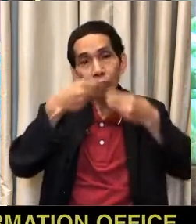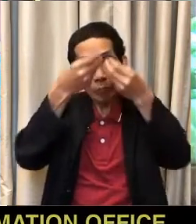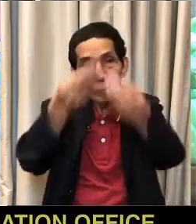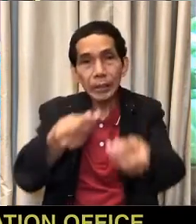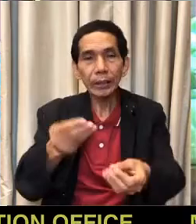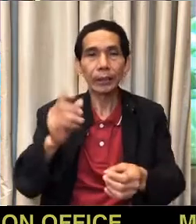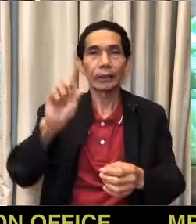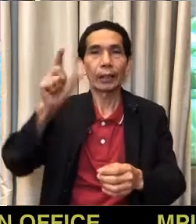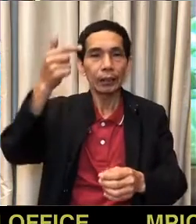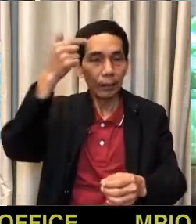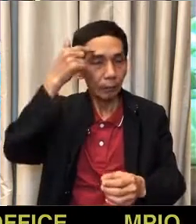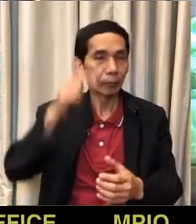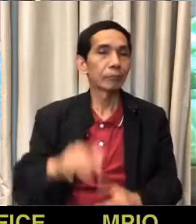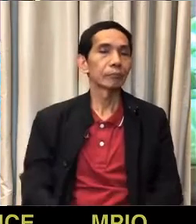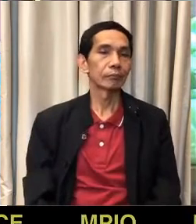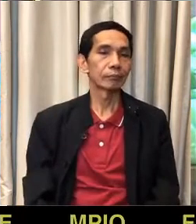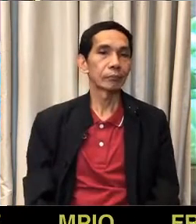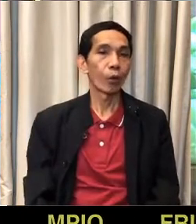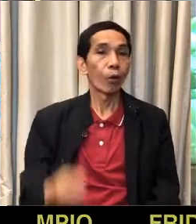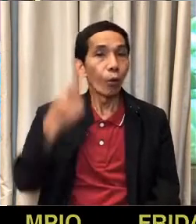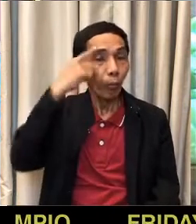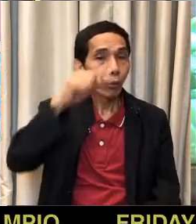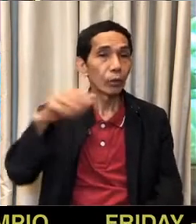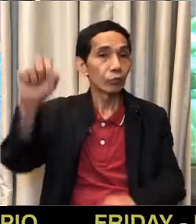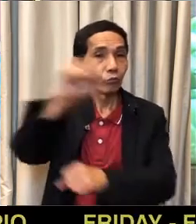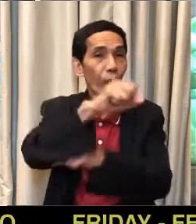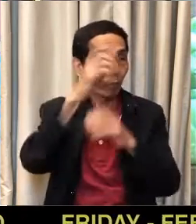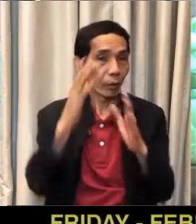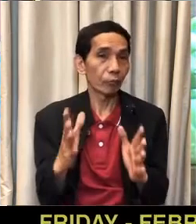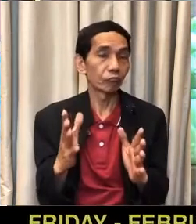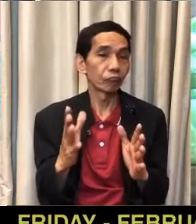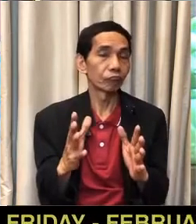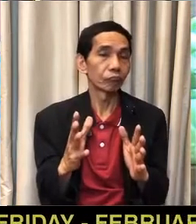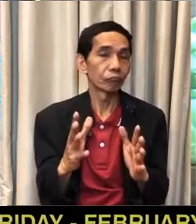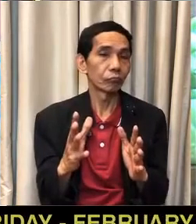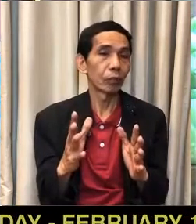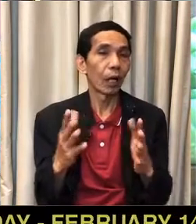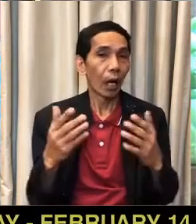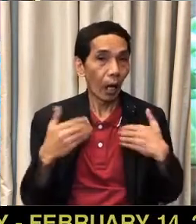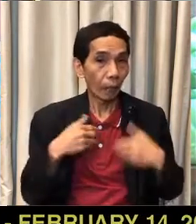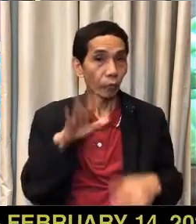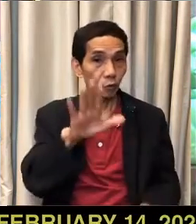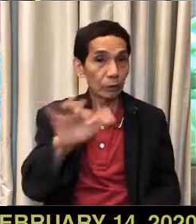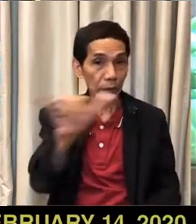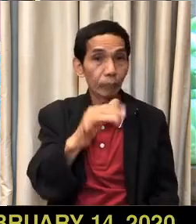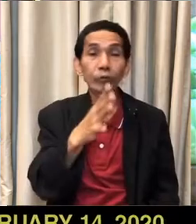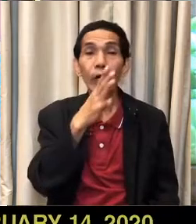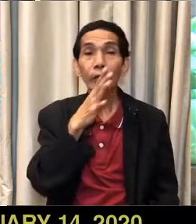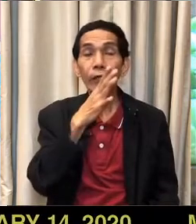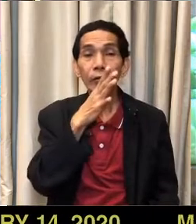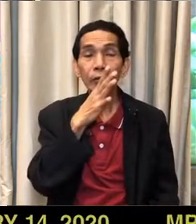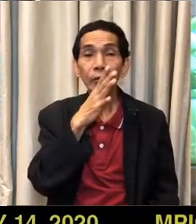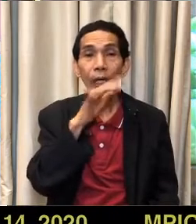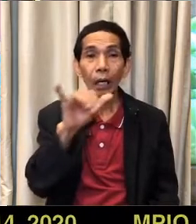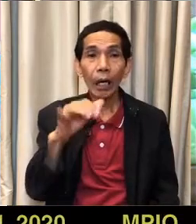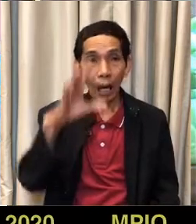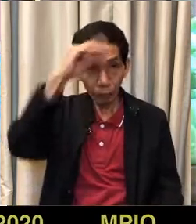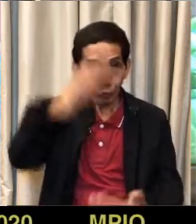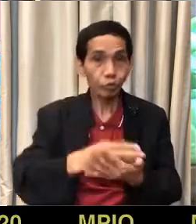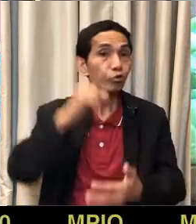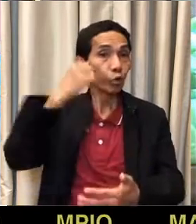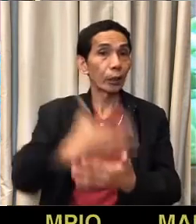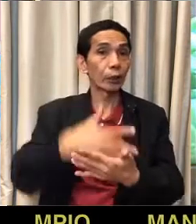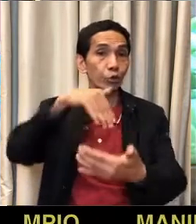ng Estado. O, sa mga driver naman. Ha? May nanay kayo. May anak